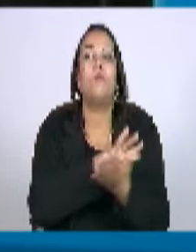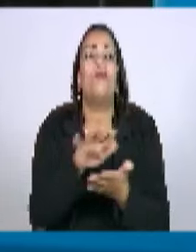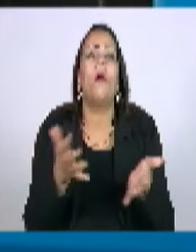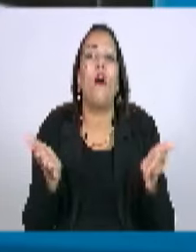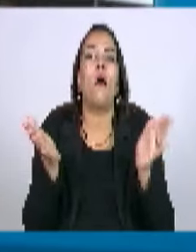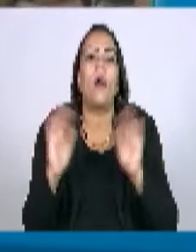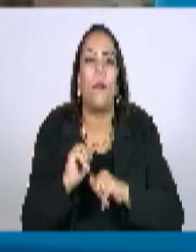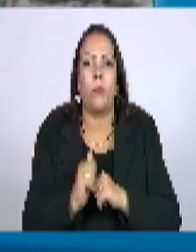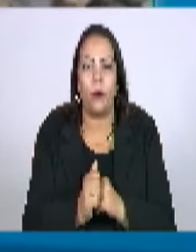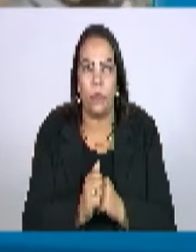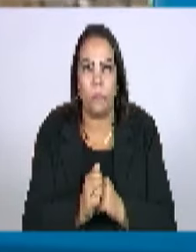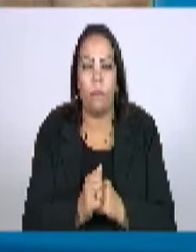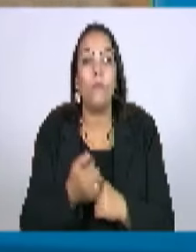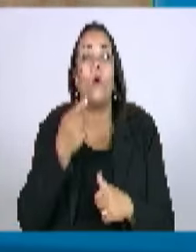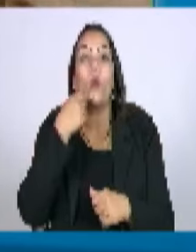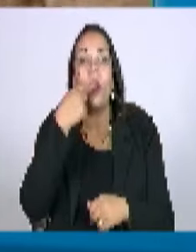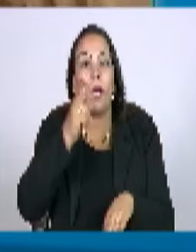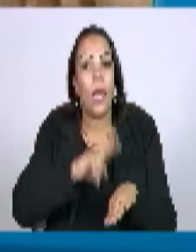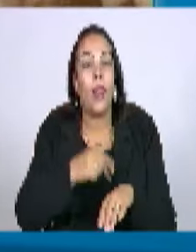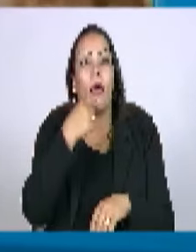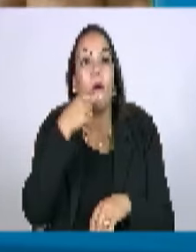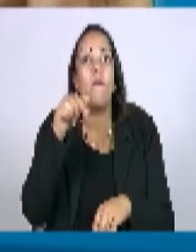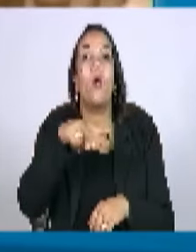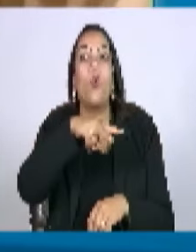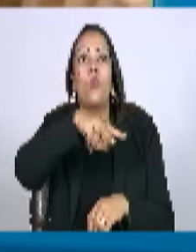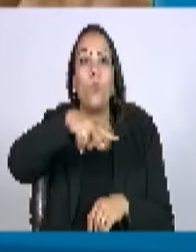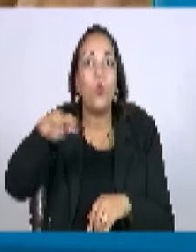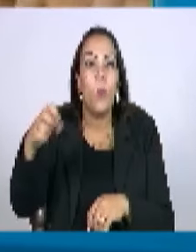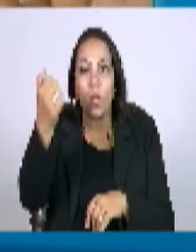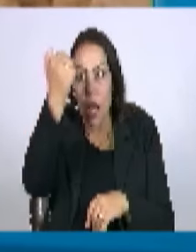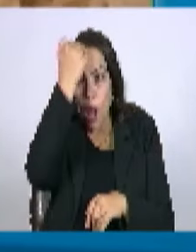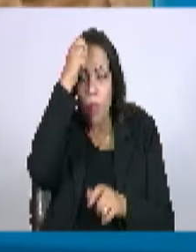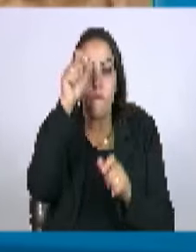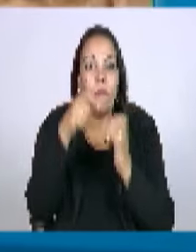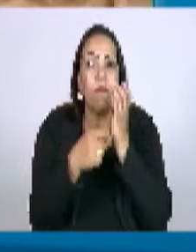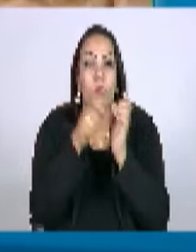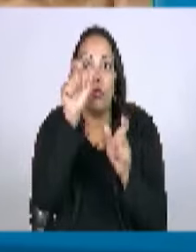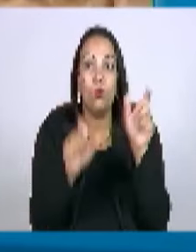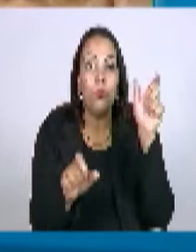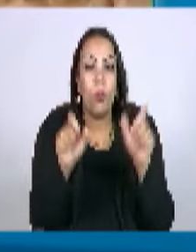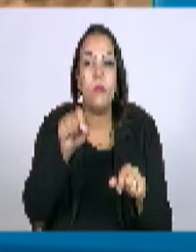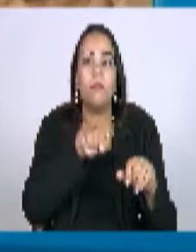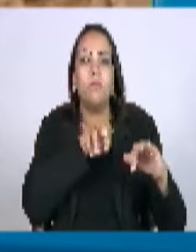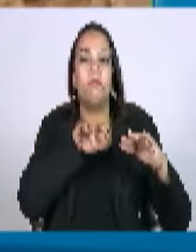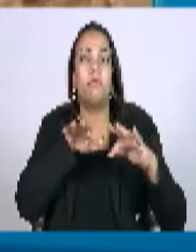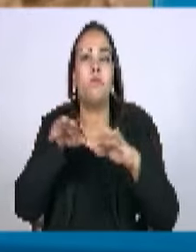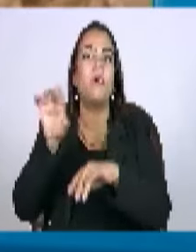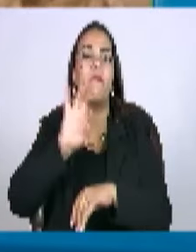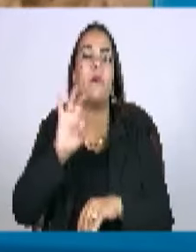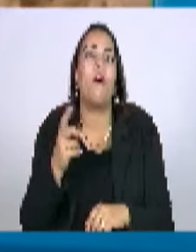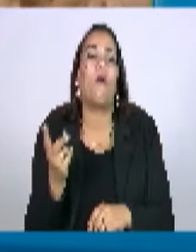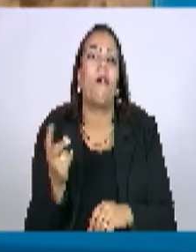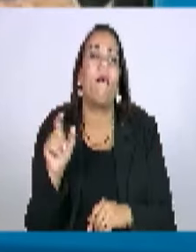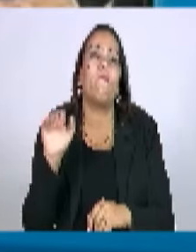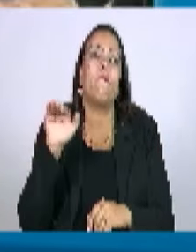كارثيا وقال كمان ان في 800000 شخص نزحوا من رفع